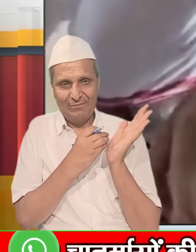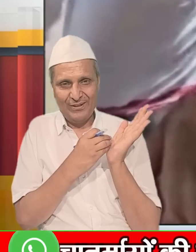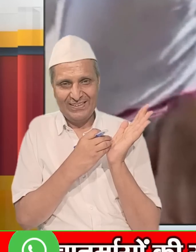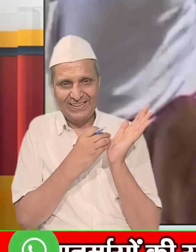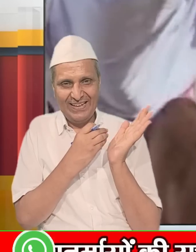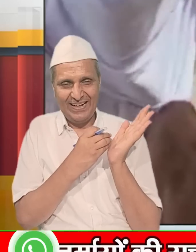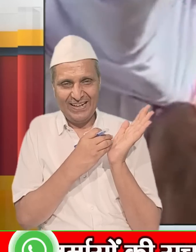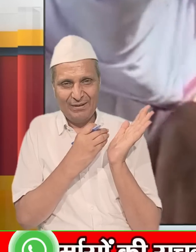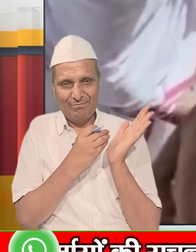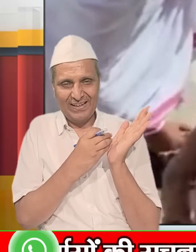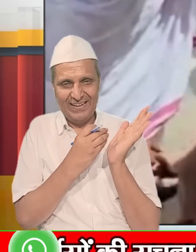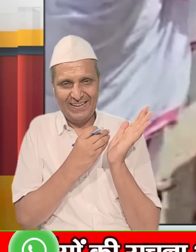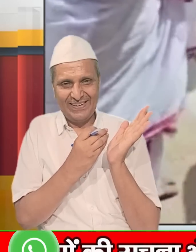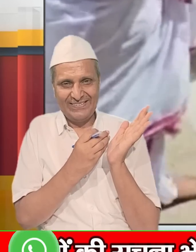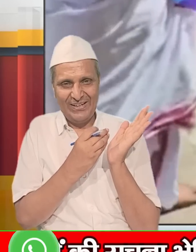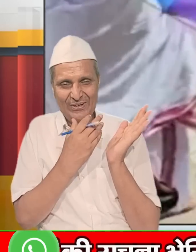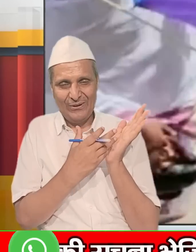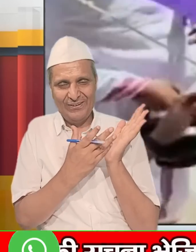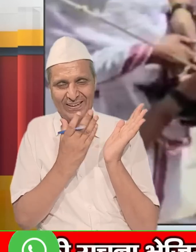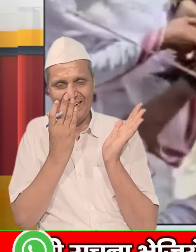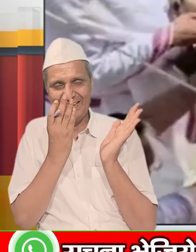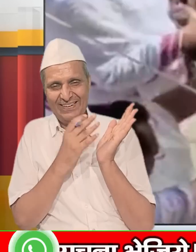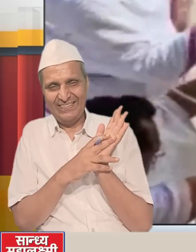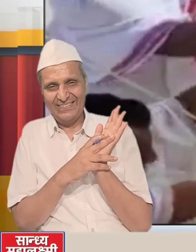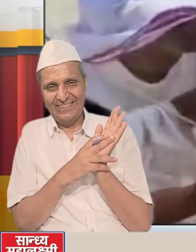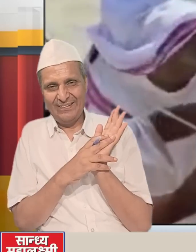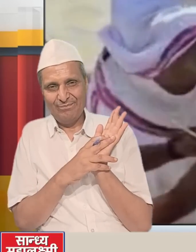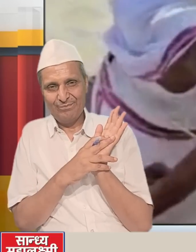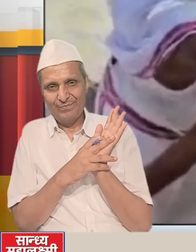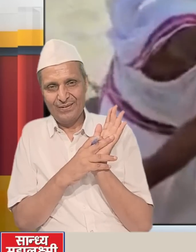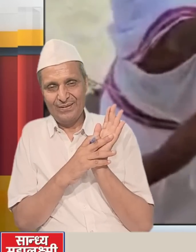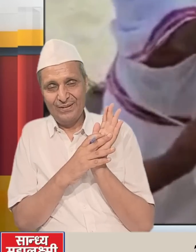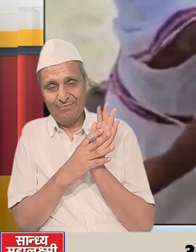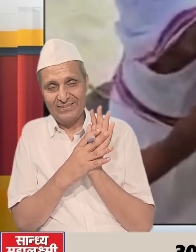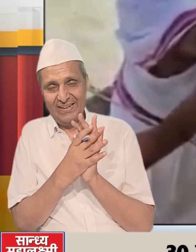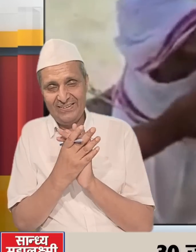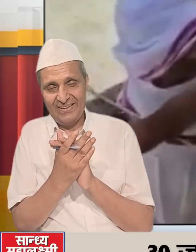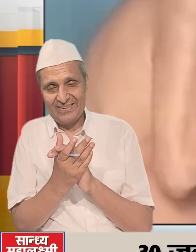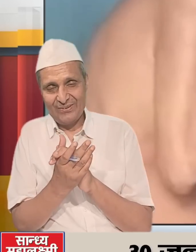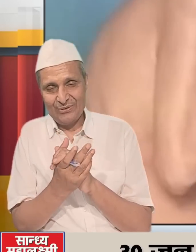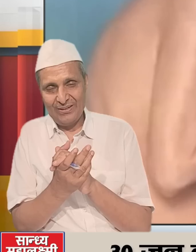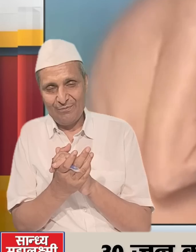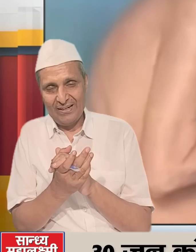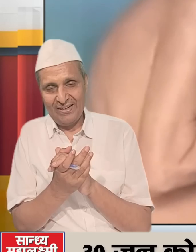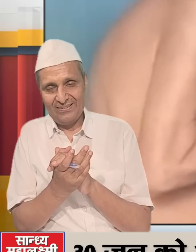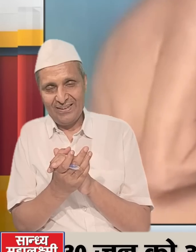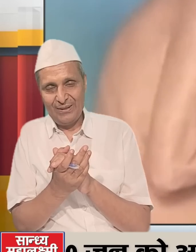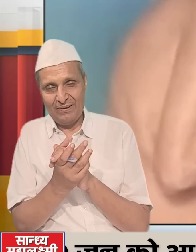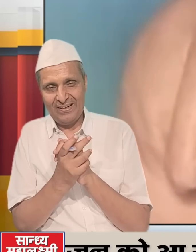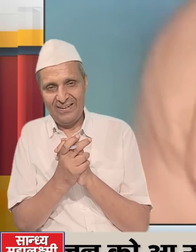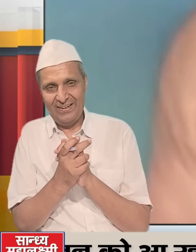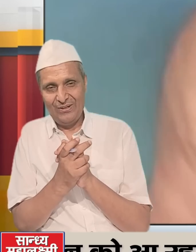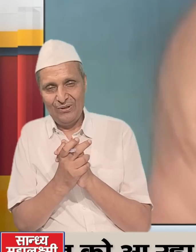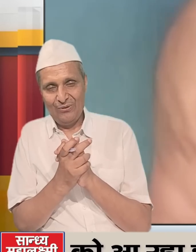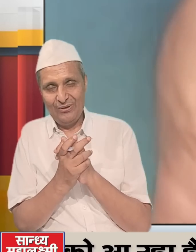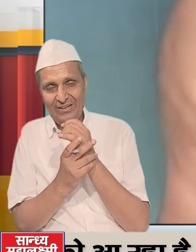जी महामुनिराज के आहार के पड़गाहन के दृश्य और फिर आहार के दृश्य। बस ऐसे संतों की हमारे अंदर कृपा